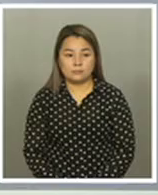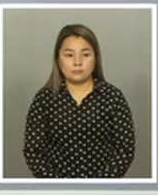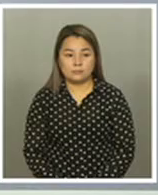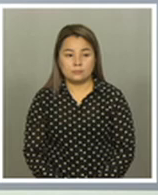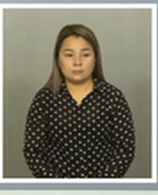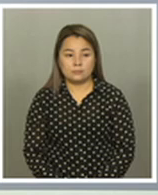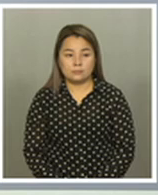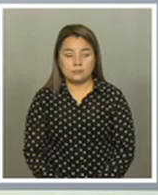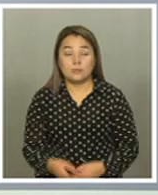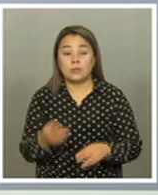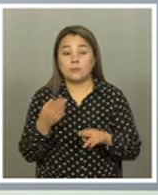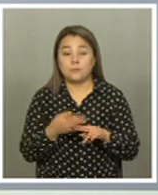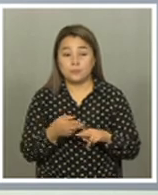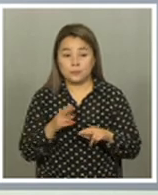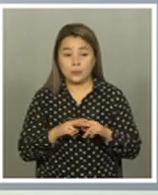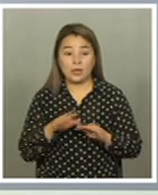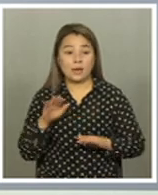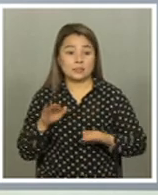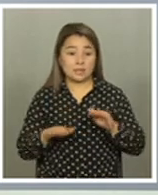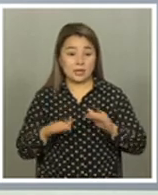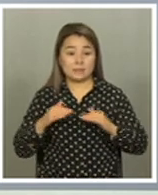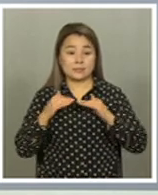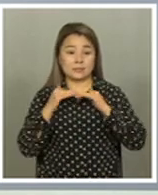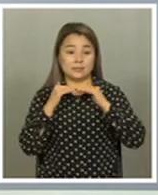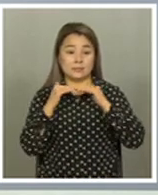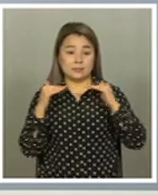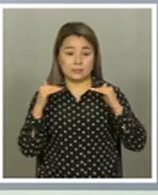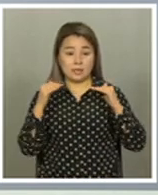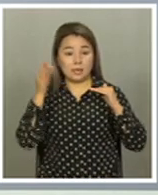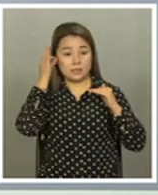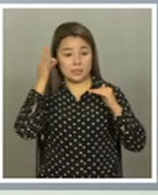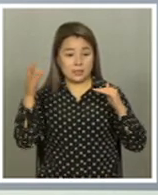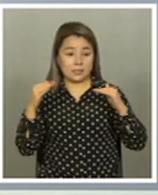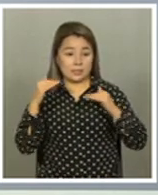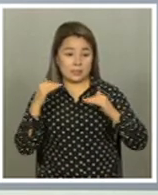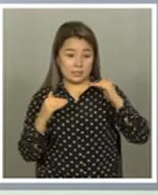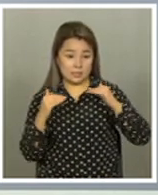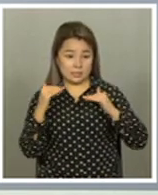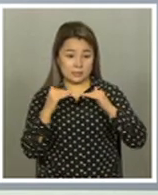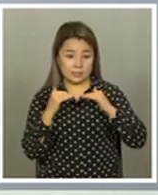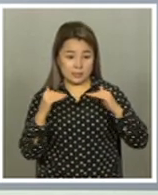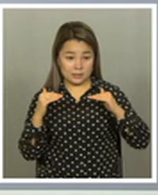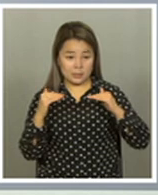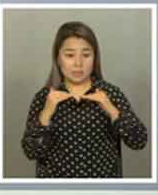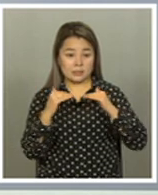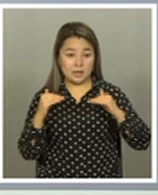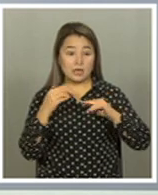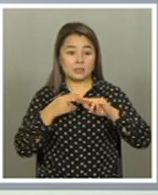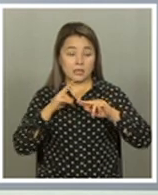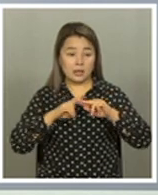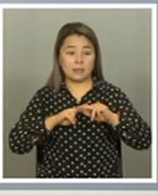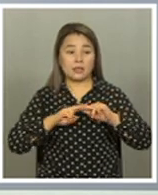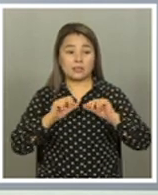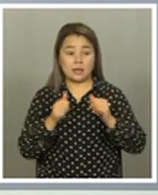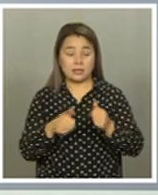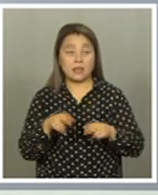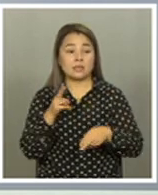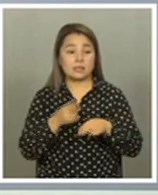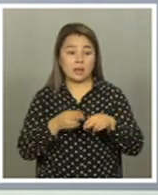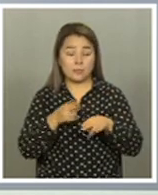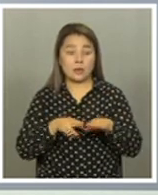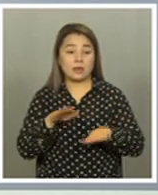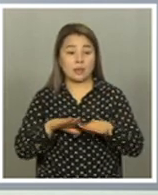міне. Бұл бізде теңесті. Дене теңесті. Яғни осы дененің темірдің массасы